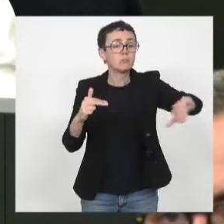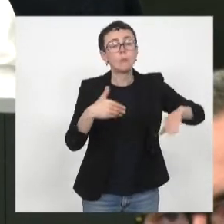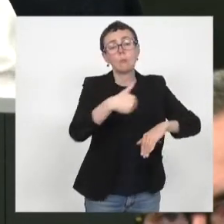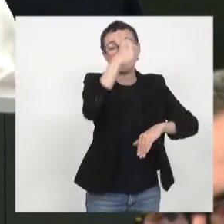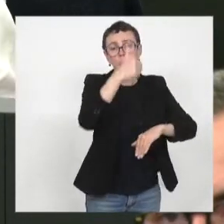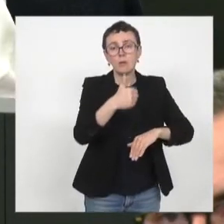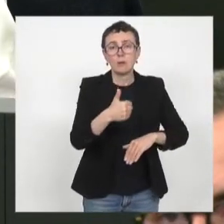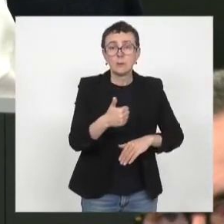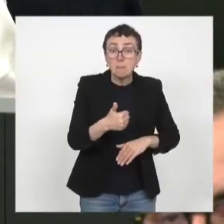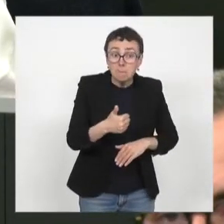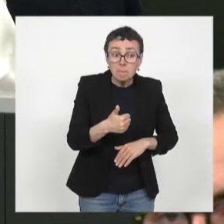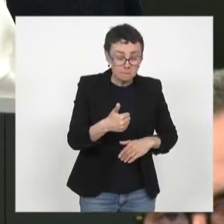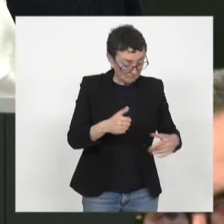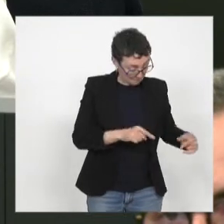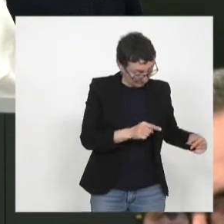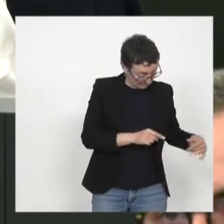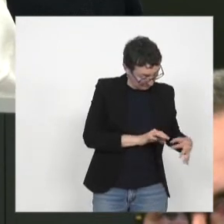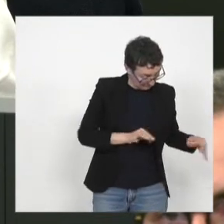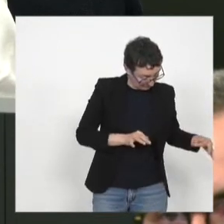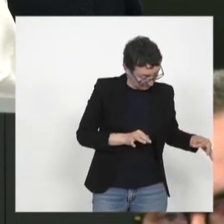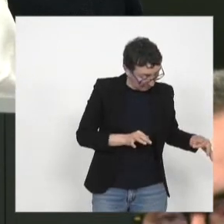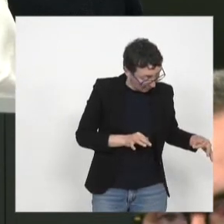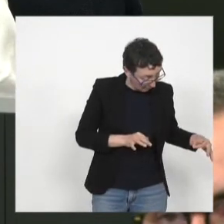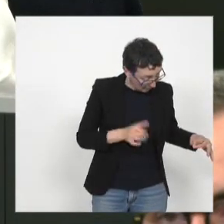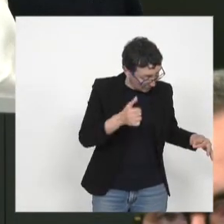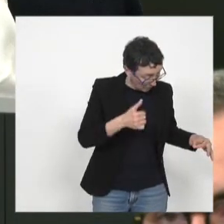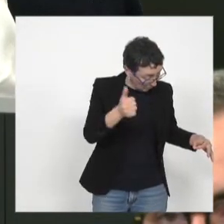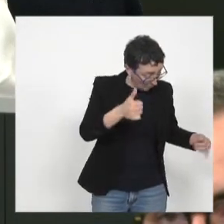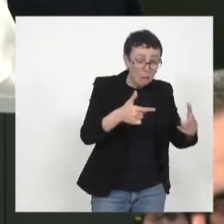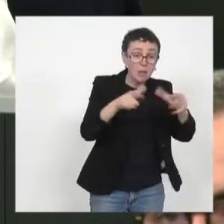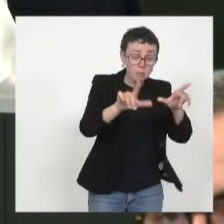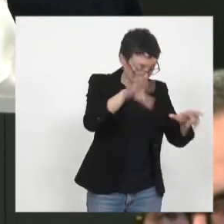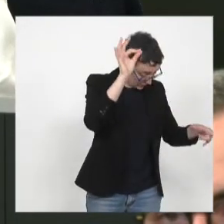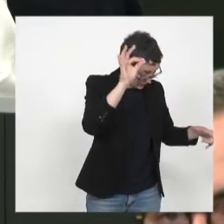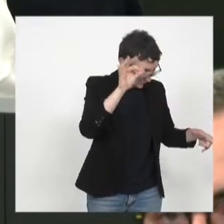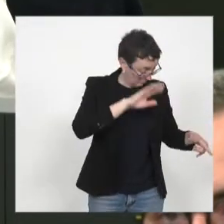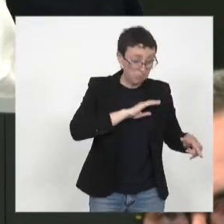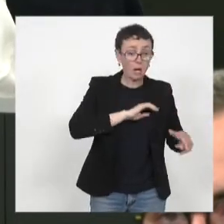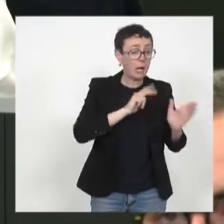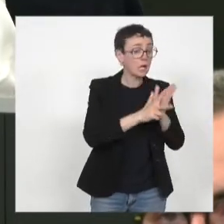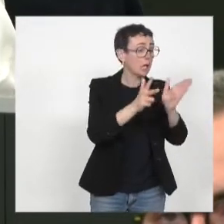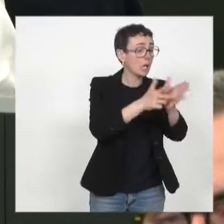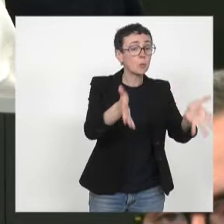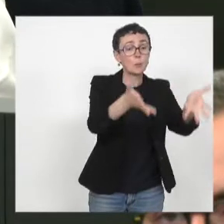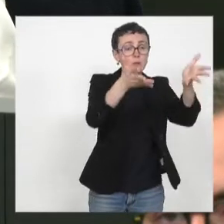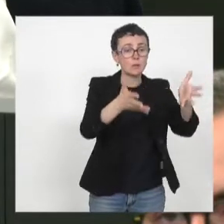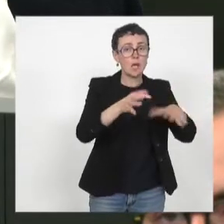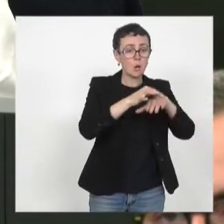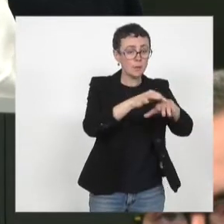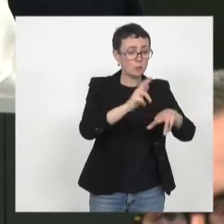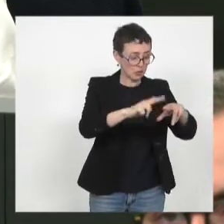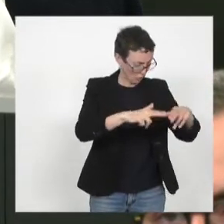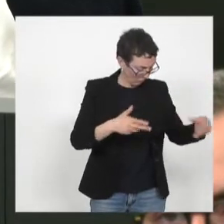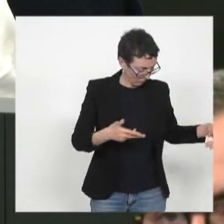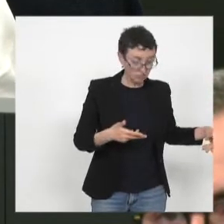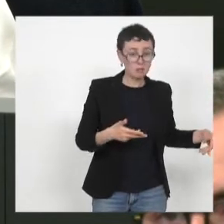cite, entre guillemets, une assistance et à maîtrise d'ouvrage librement choisie parmi l'offre agréée accompagnateur Rénov'. Cette